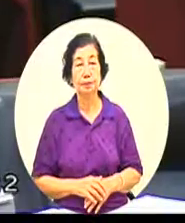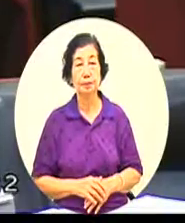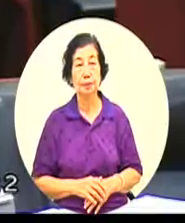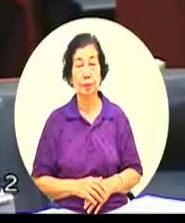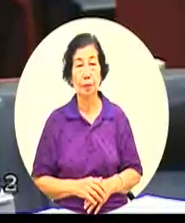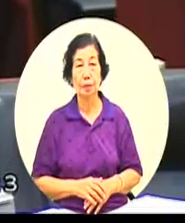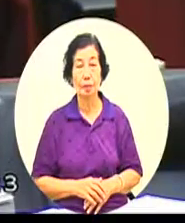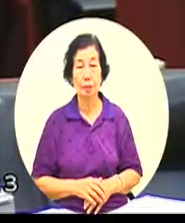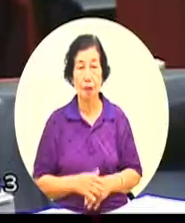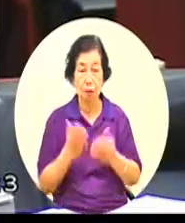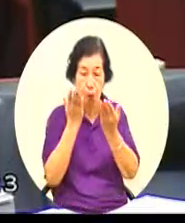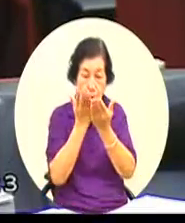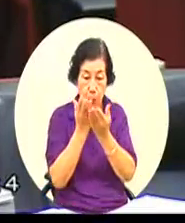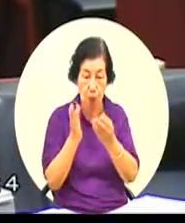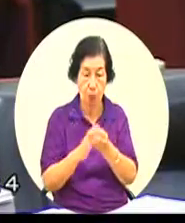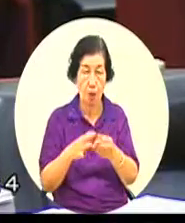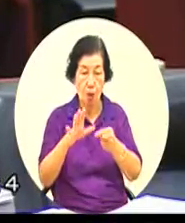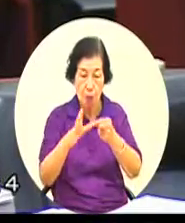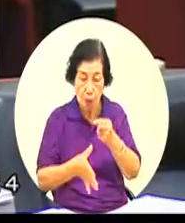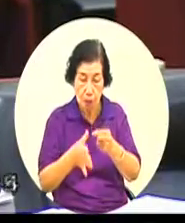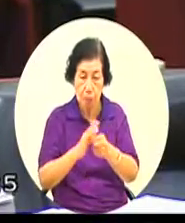到国中啊，伊袂晓写。